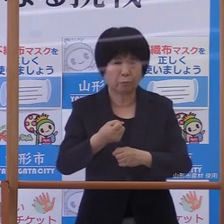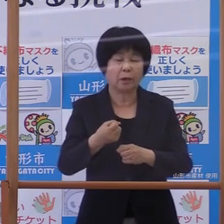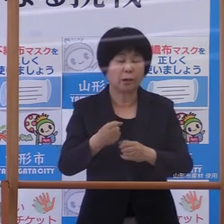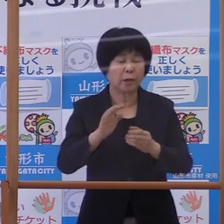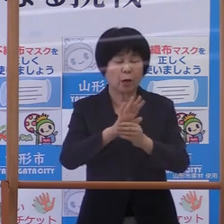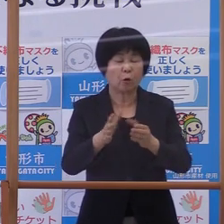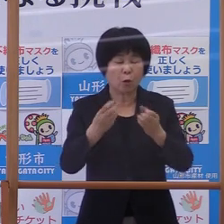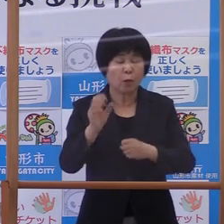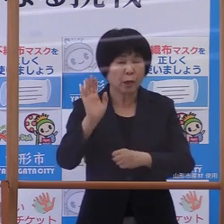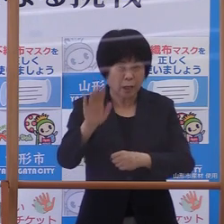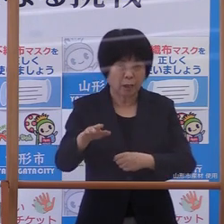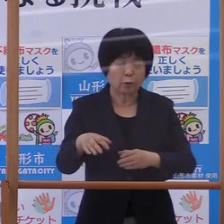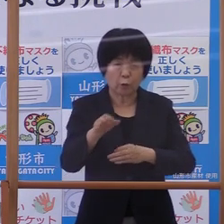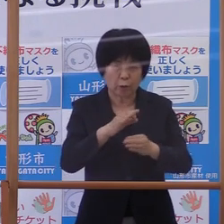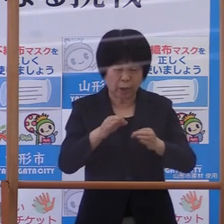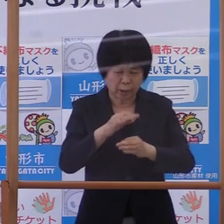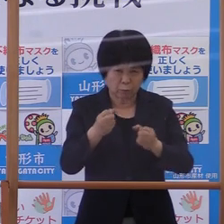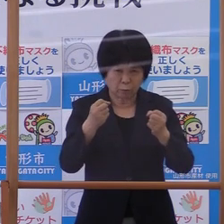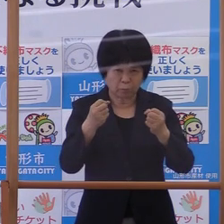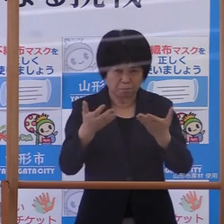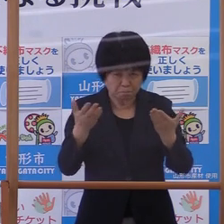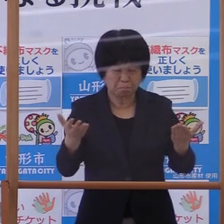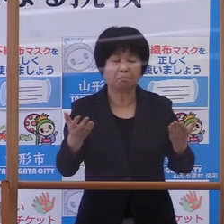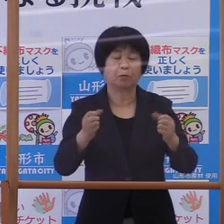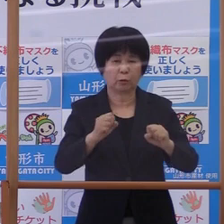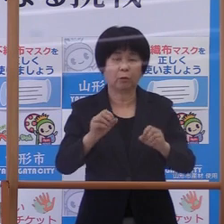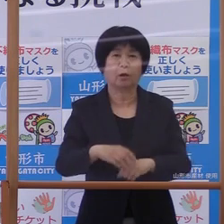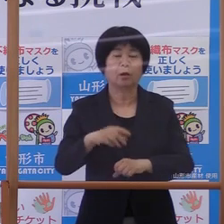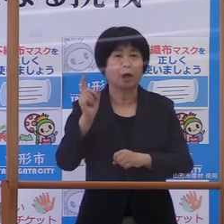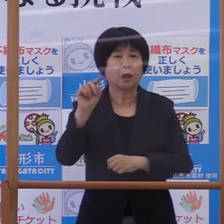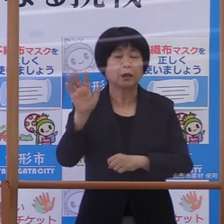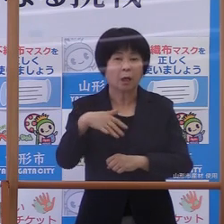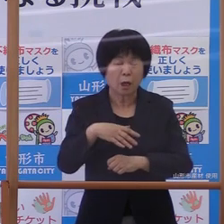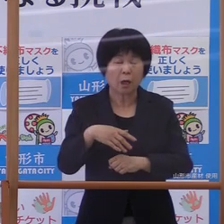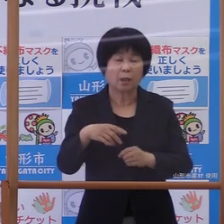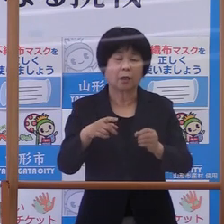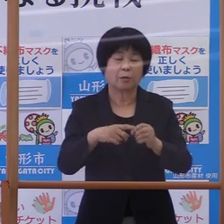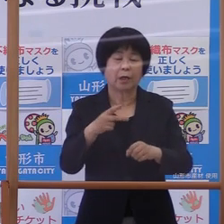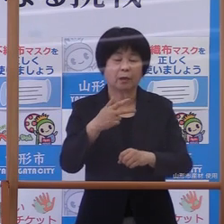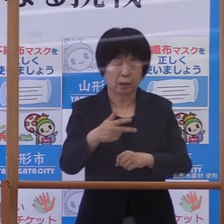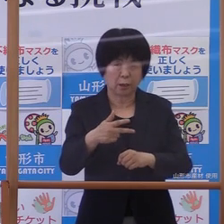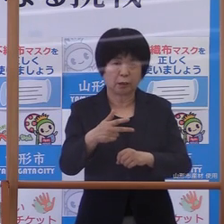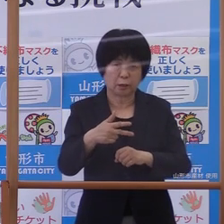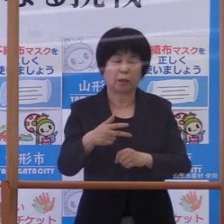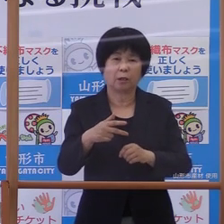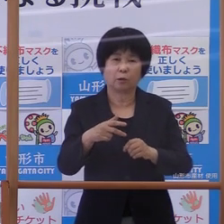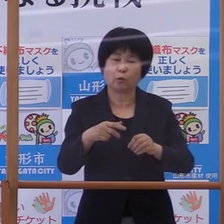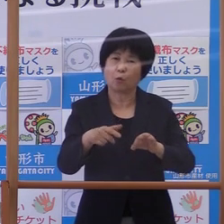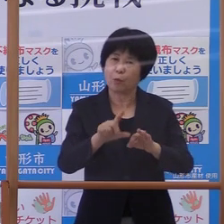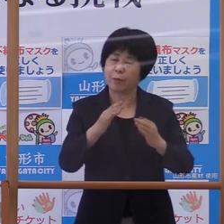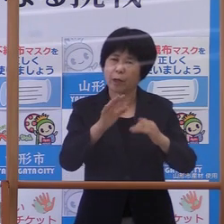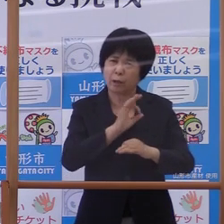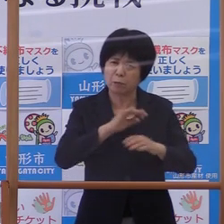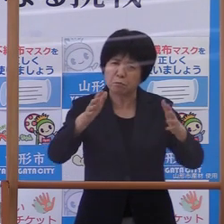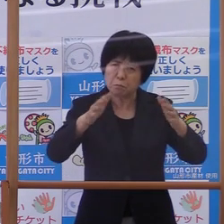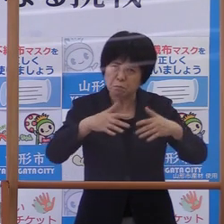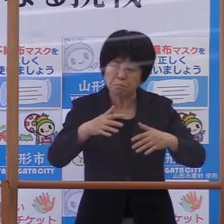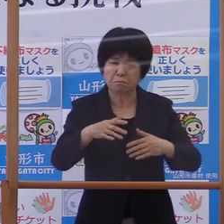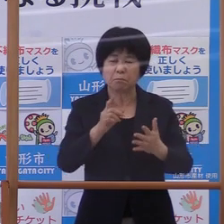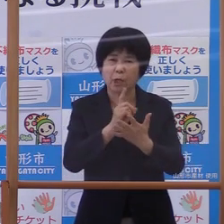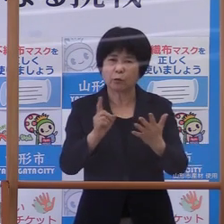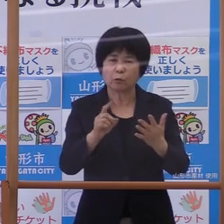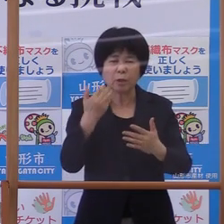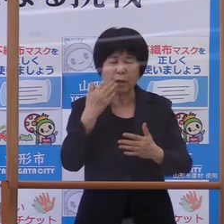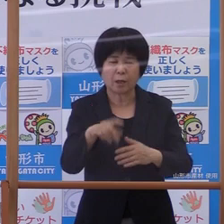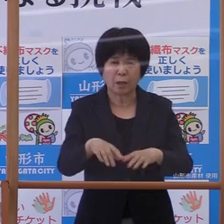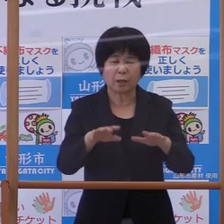するものとなっております。まず明日から令和3年度のプレミアム会員の募集を開始いたします。対象となる方は昨